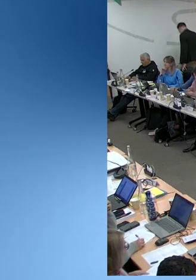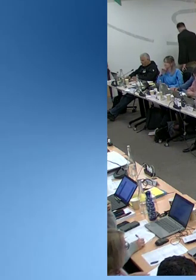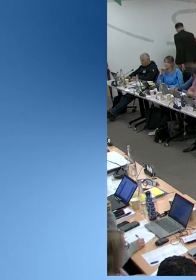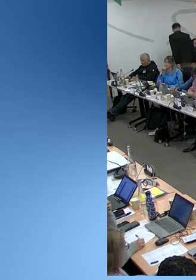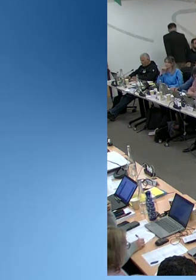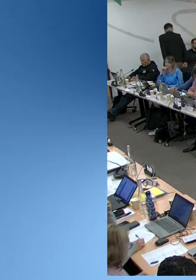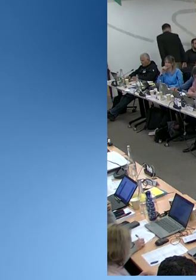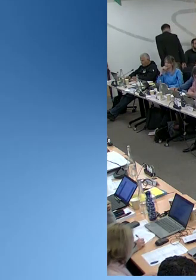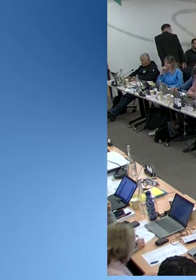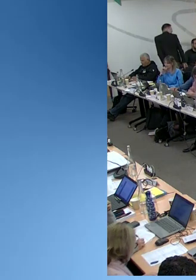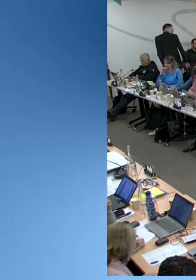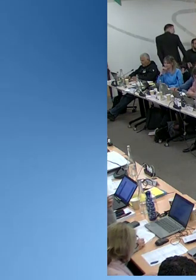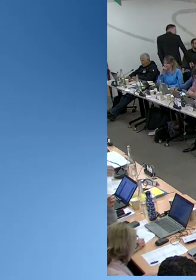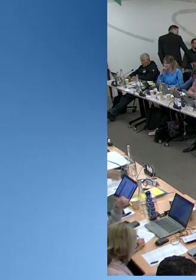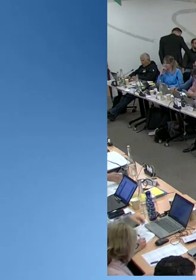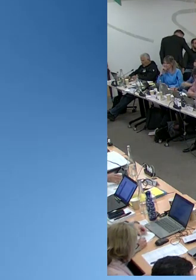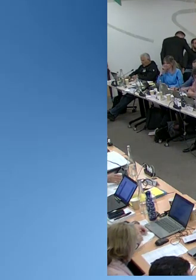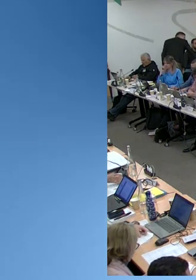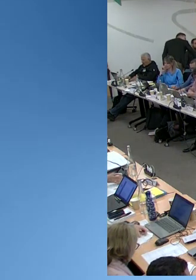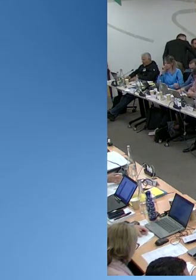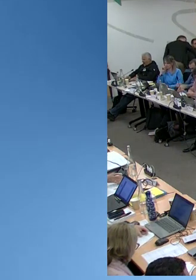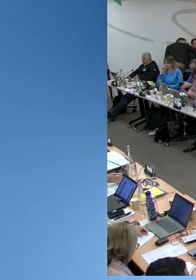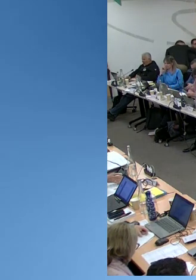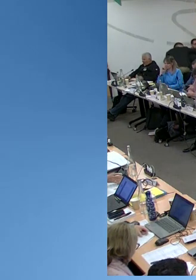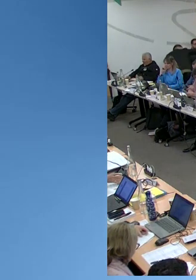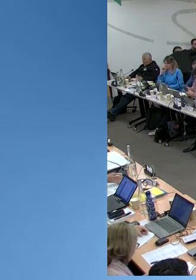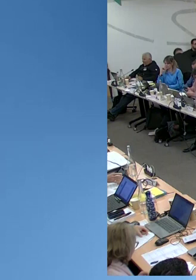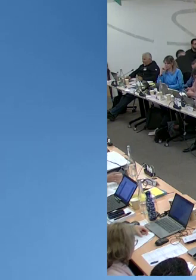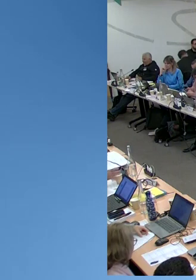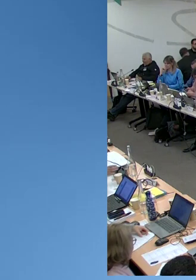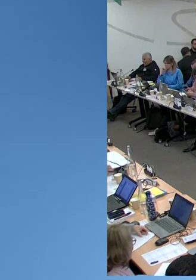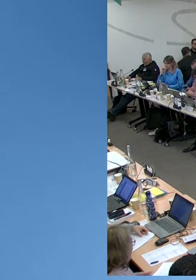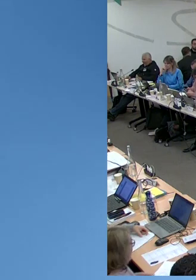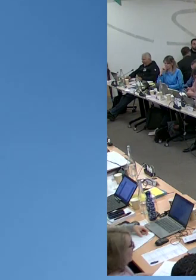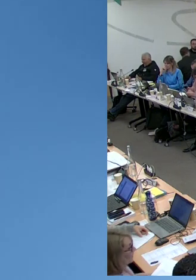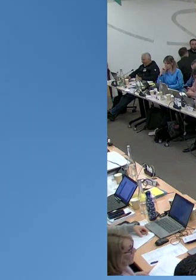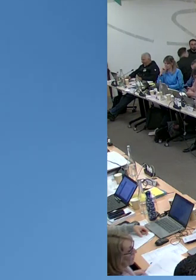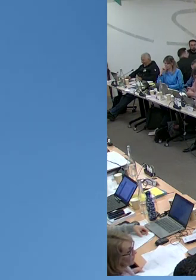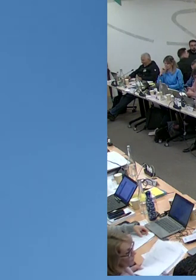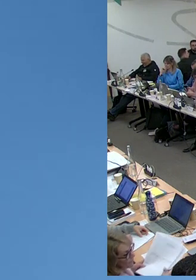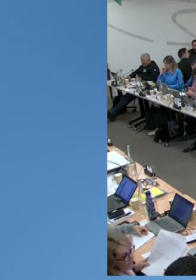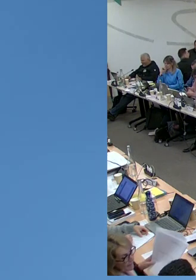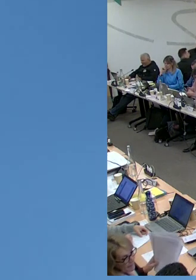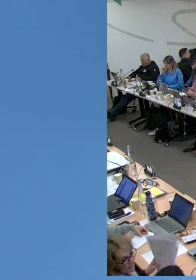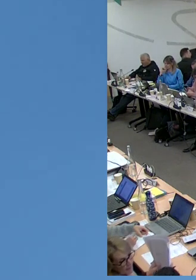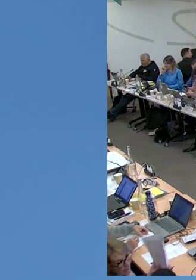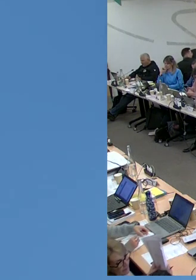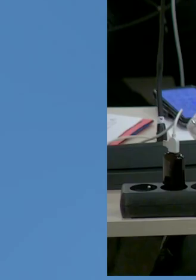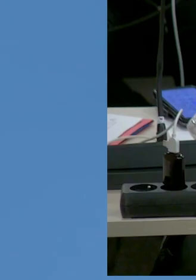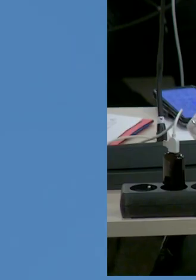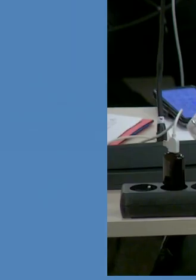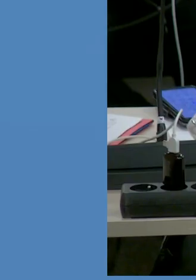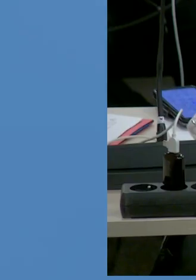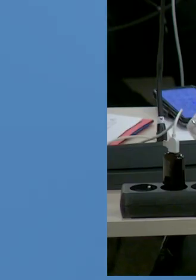renouveler la question que nous avions fait en commission alors on a eu on avait demandé un état des comptes du théâtre de